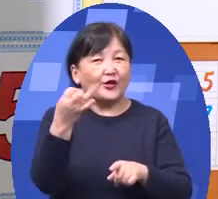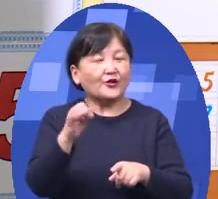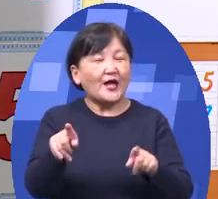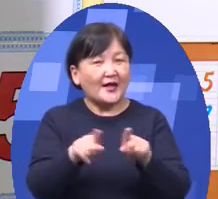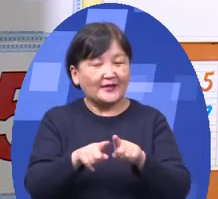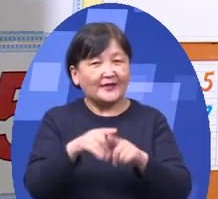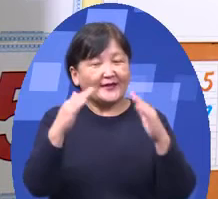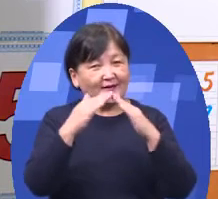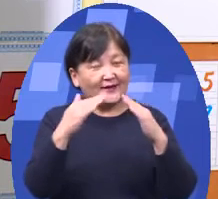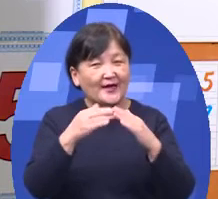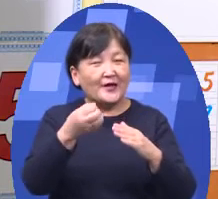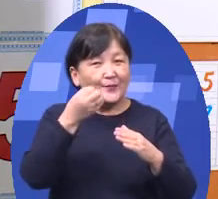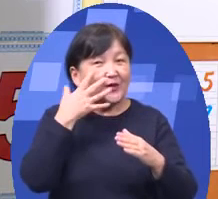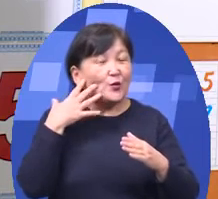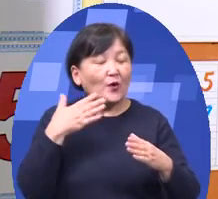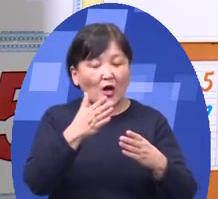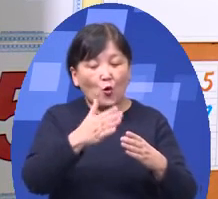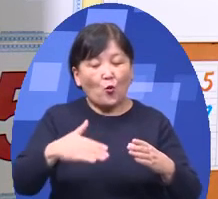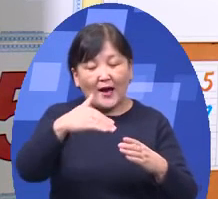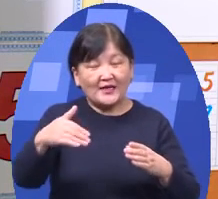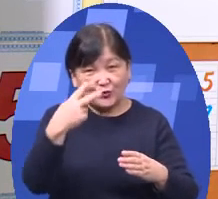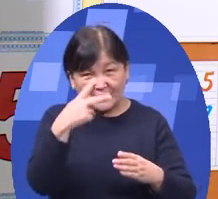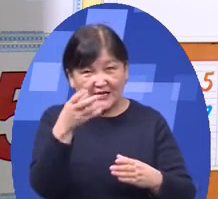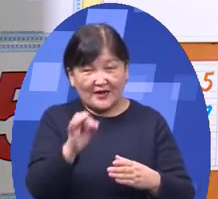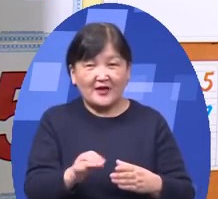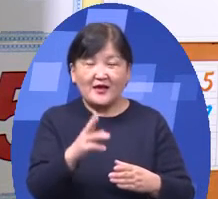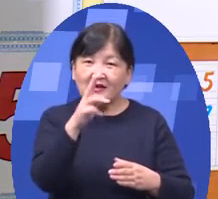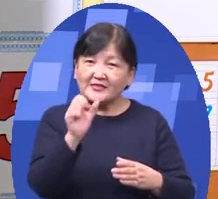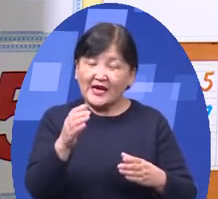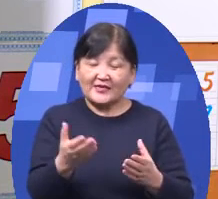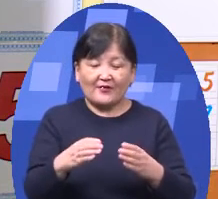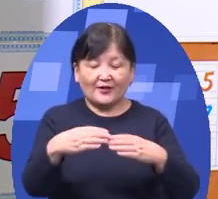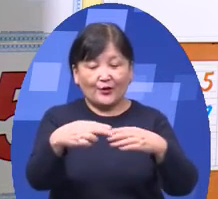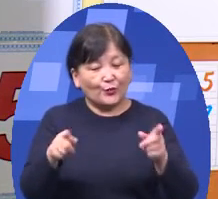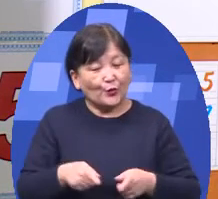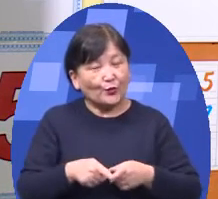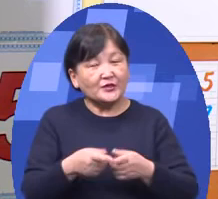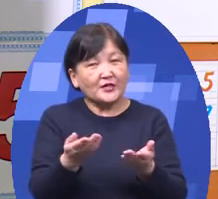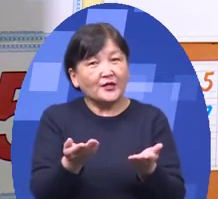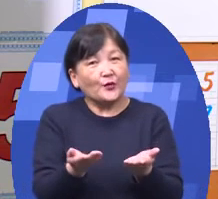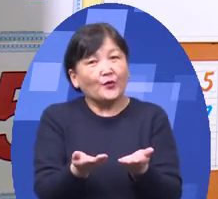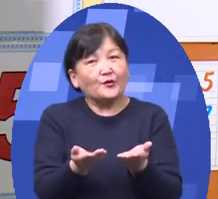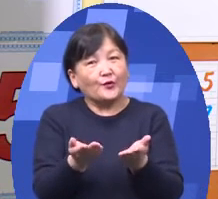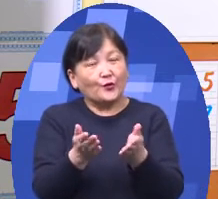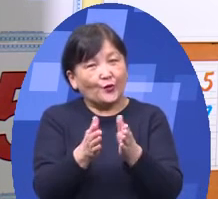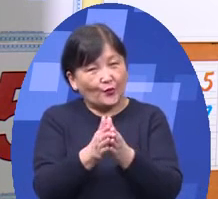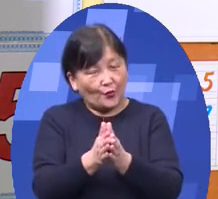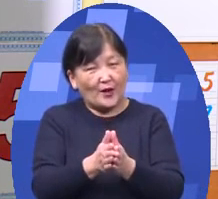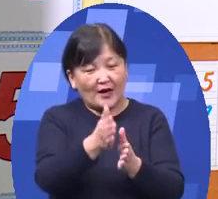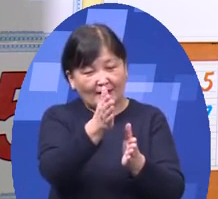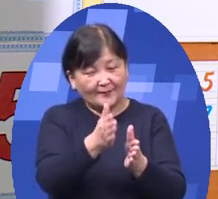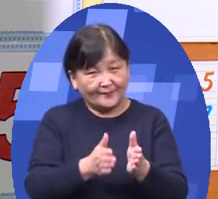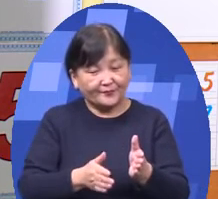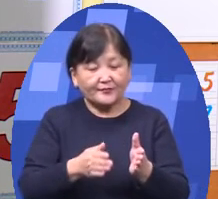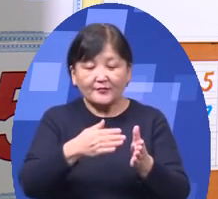адил гэртээ үнийг хийж үзээрэй. Цаас аваад дугууд үрс хайчлаад, дугууд үрсээ болдоотой